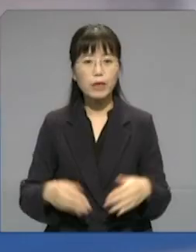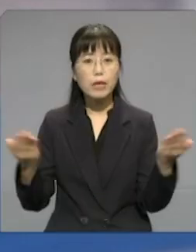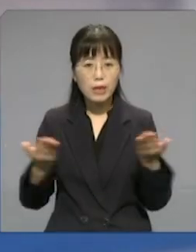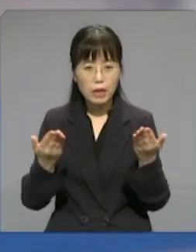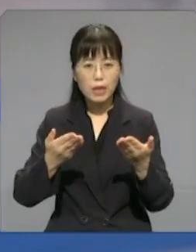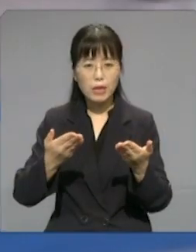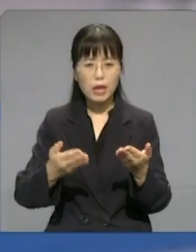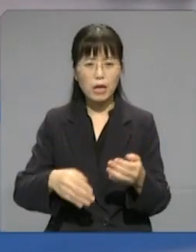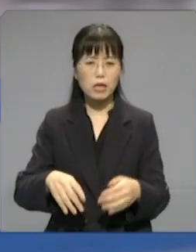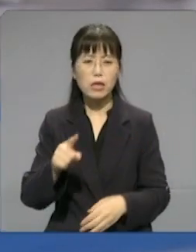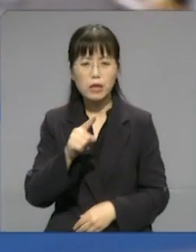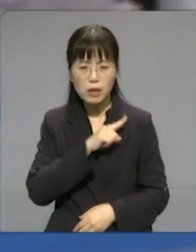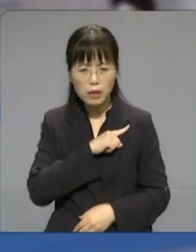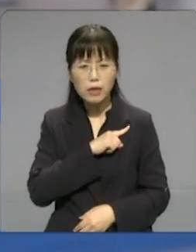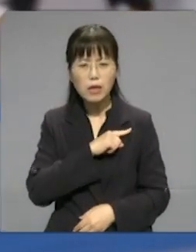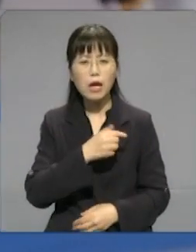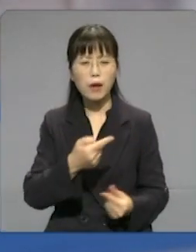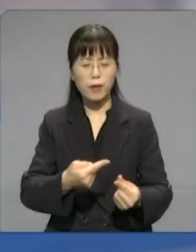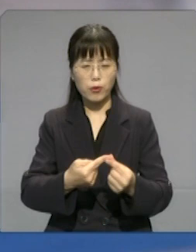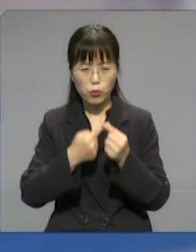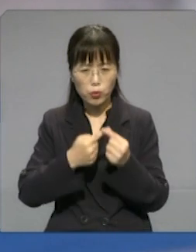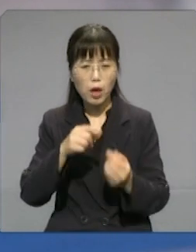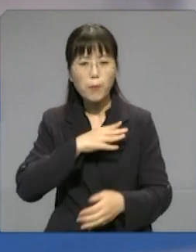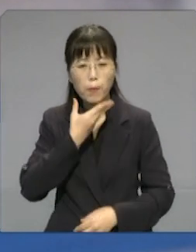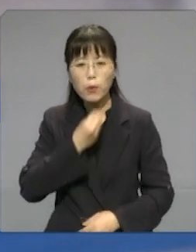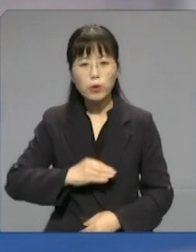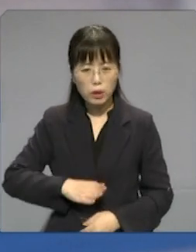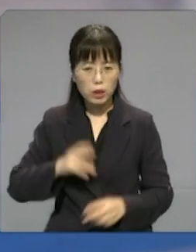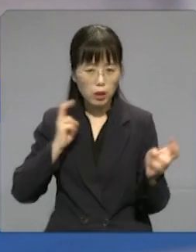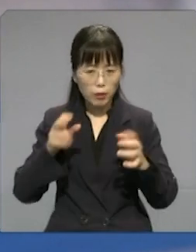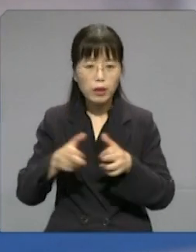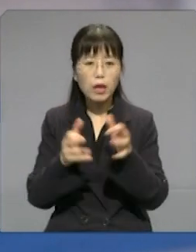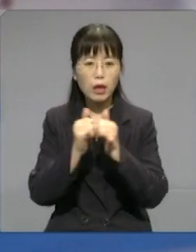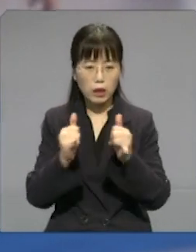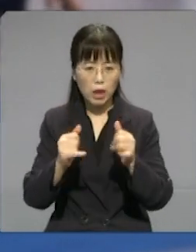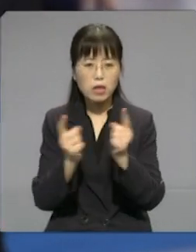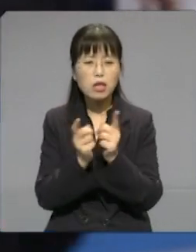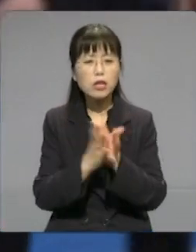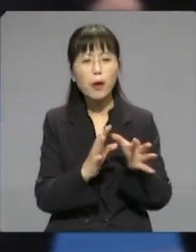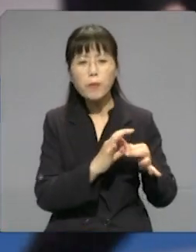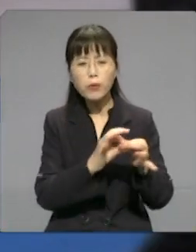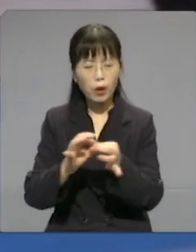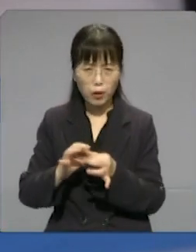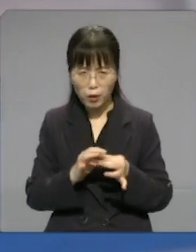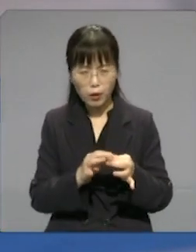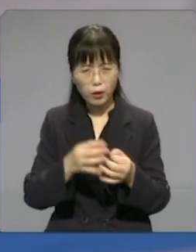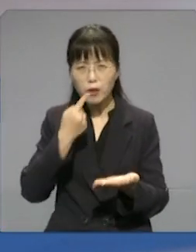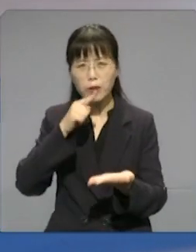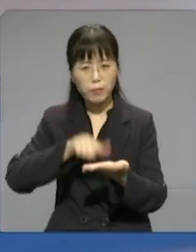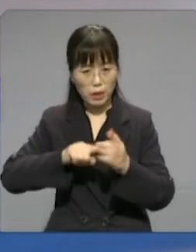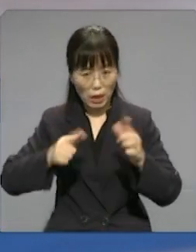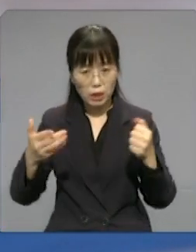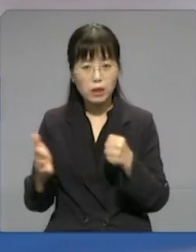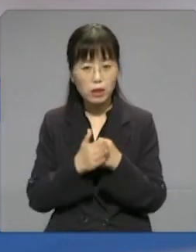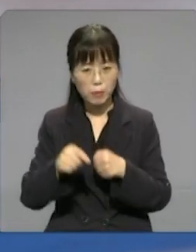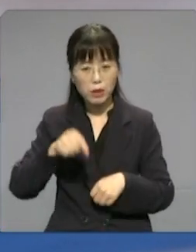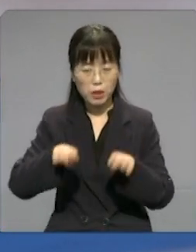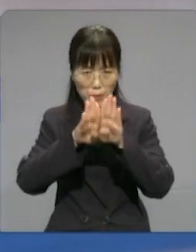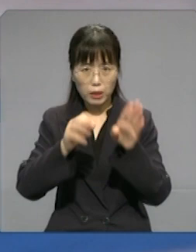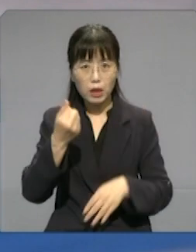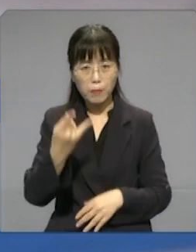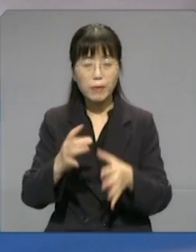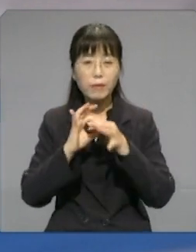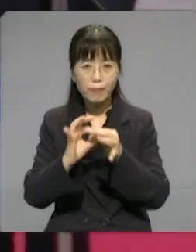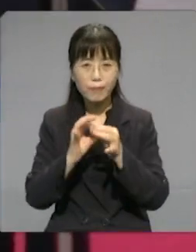일자리가 그만큼 최우선 복지인데 기업과 그다음 장애인들이 직접 연결하는 그런 통로가 쉽지 않으니까 이런